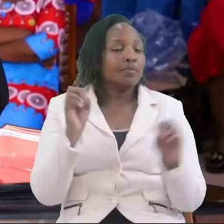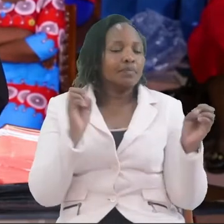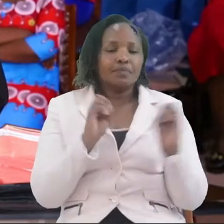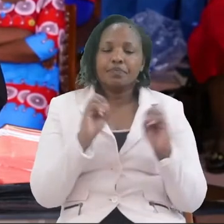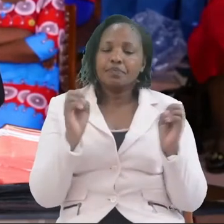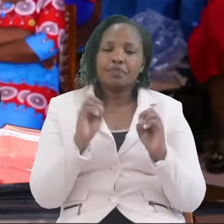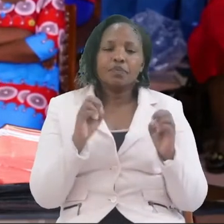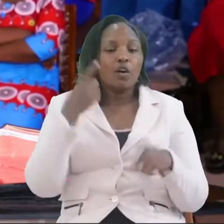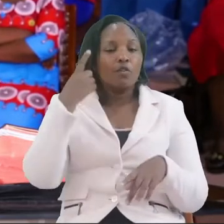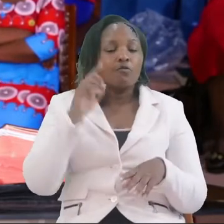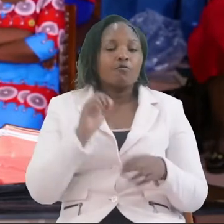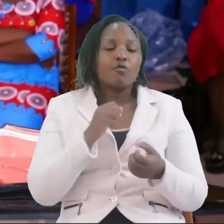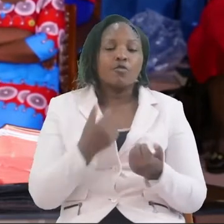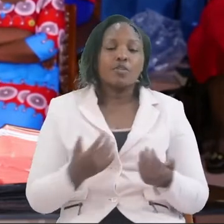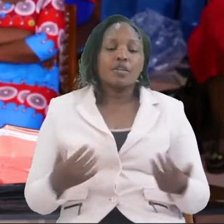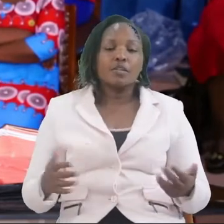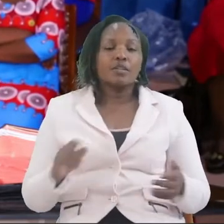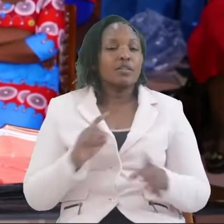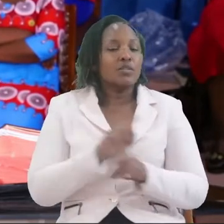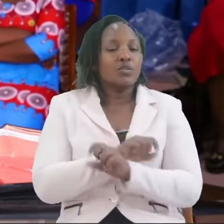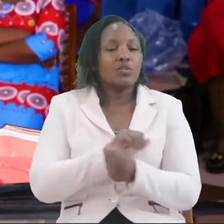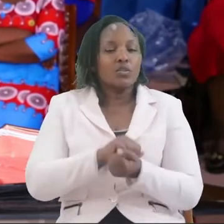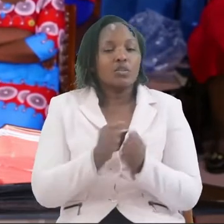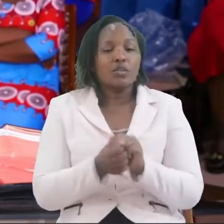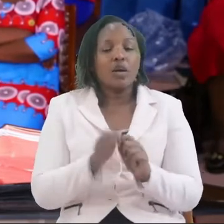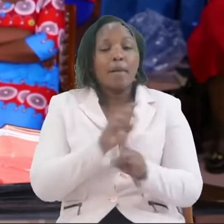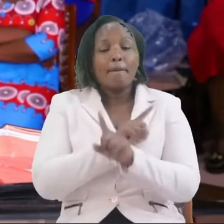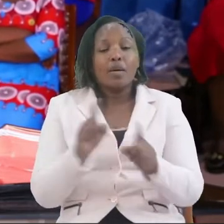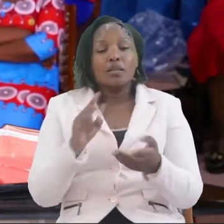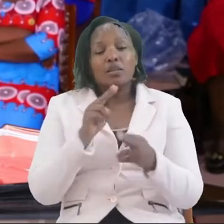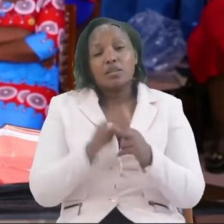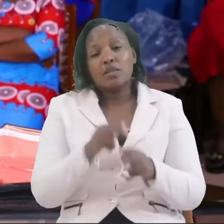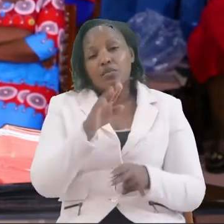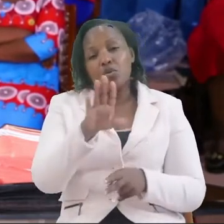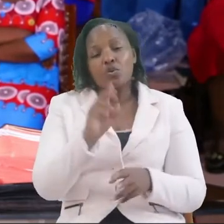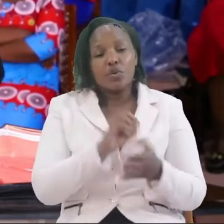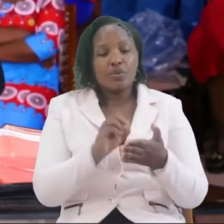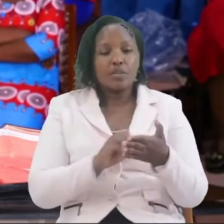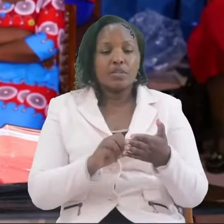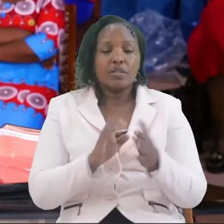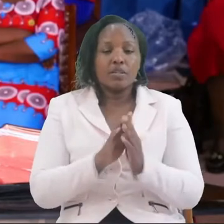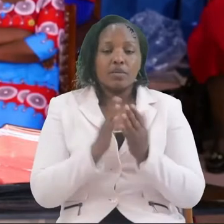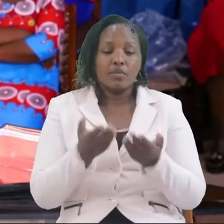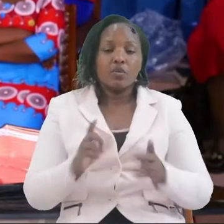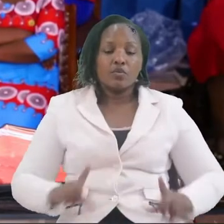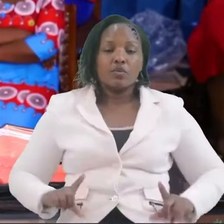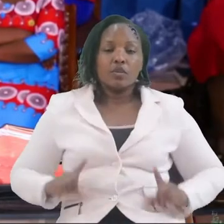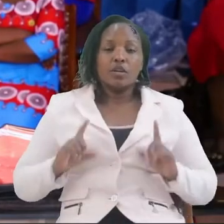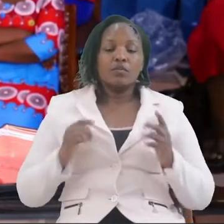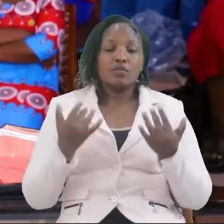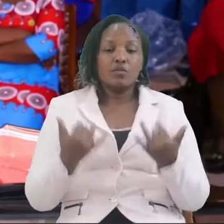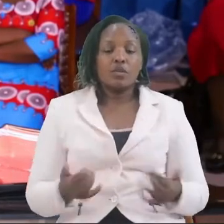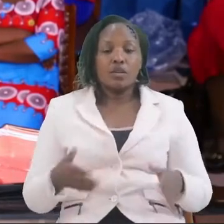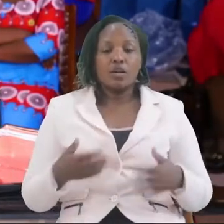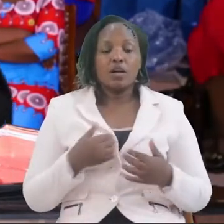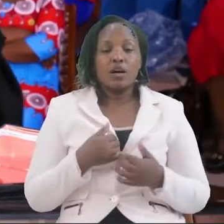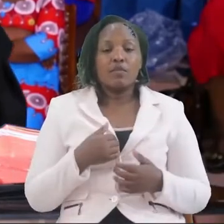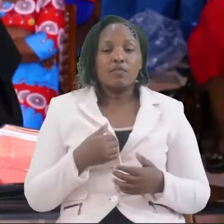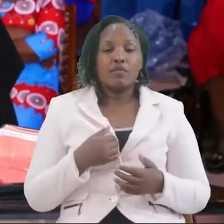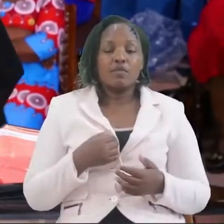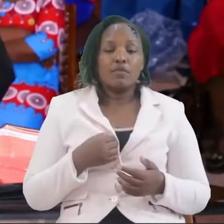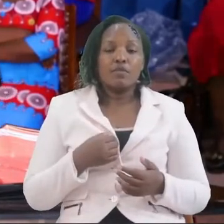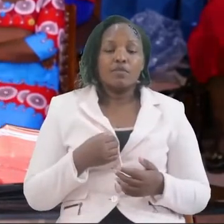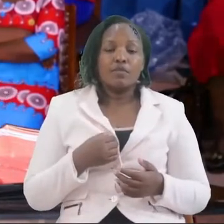sababu mambo yanaisha. Lakini majina yetu yakiandikwa katika kitabu ya uzima. Leo unakuwa na kiwango